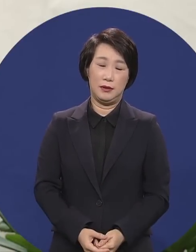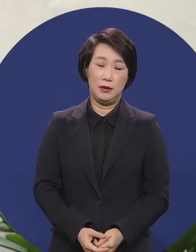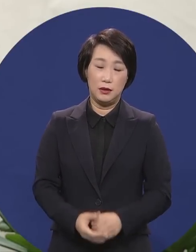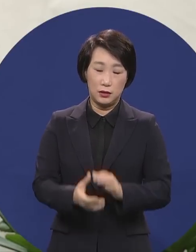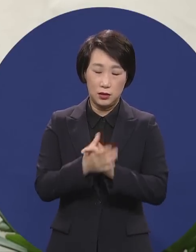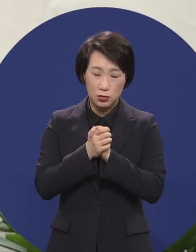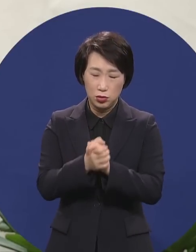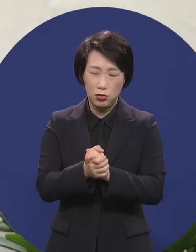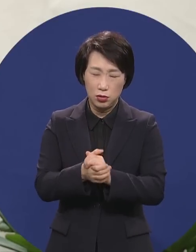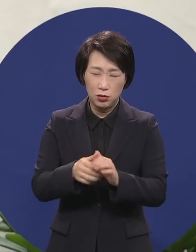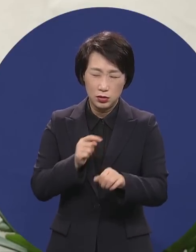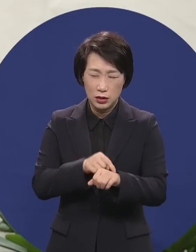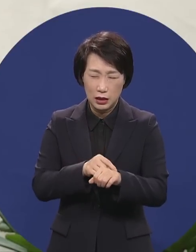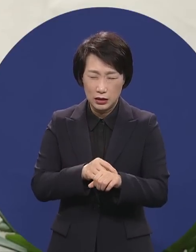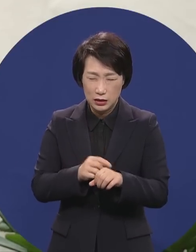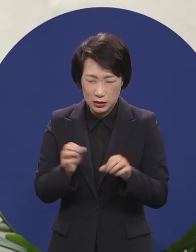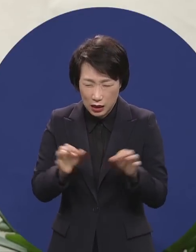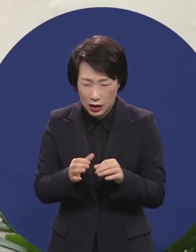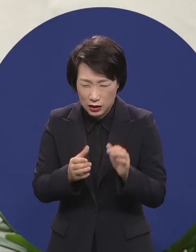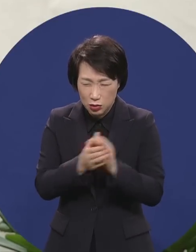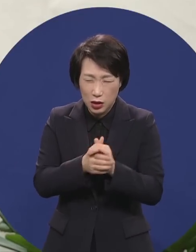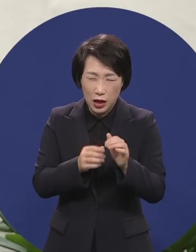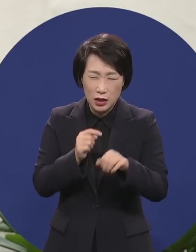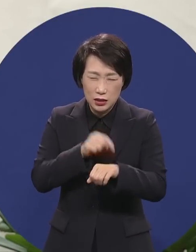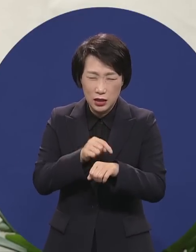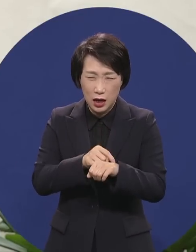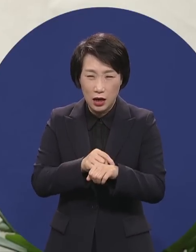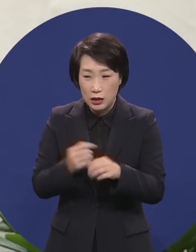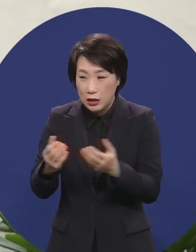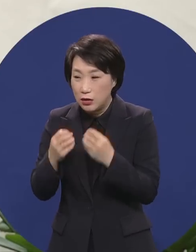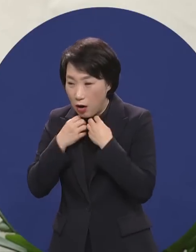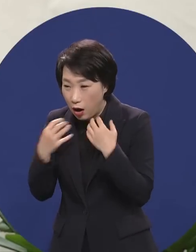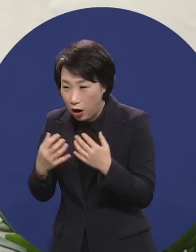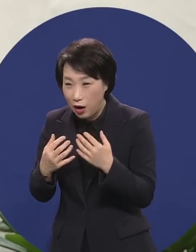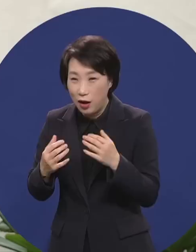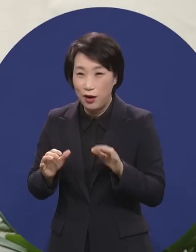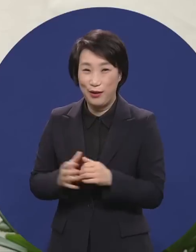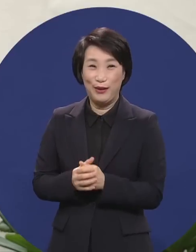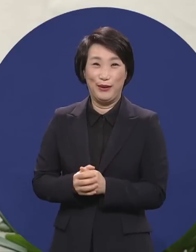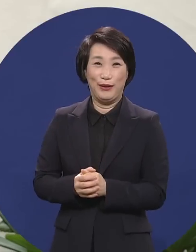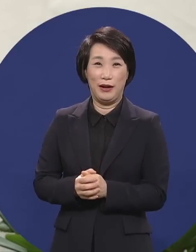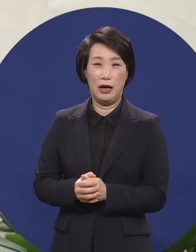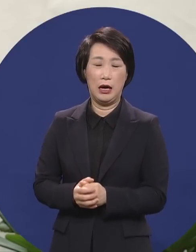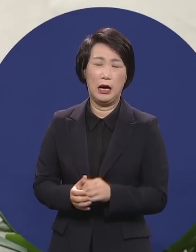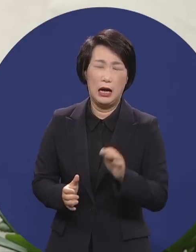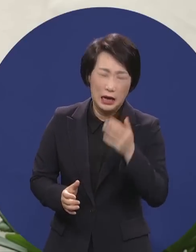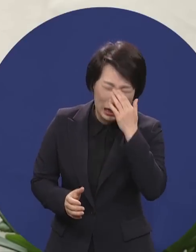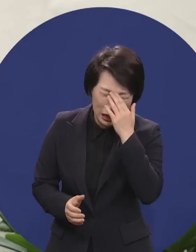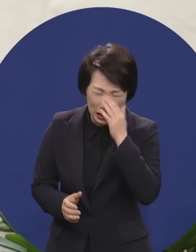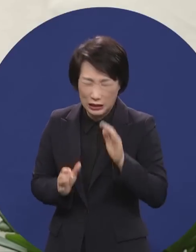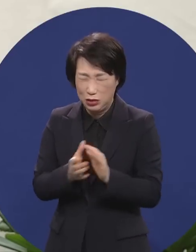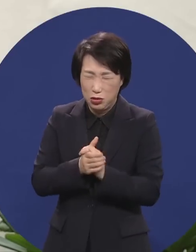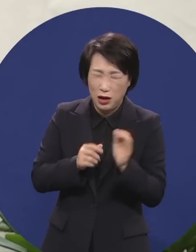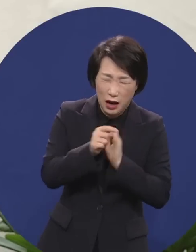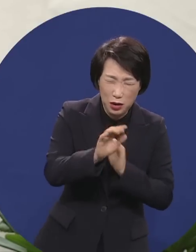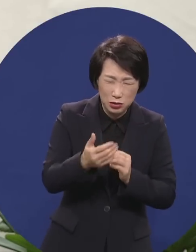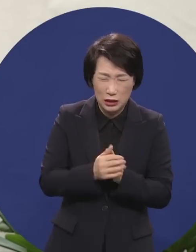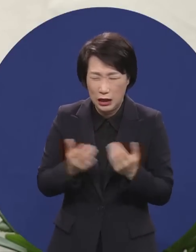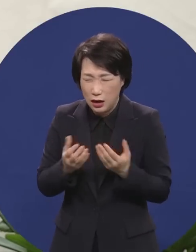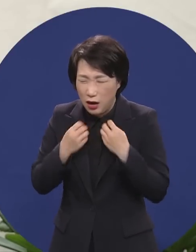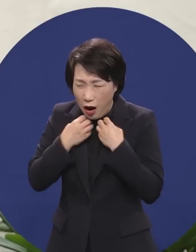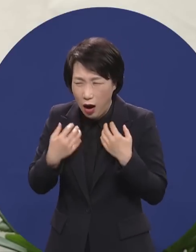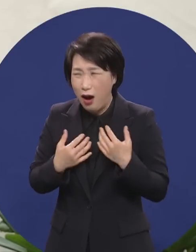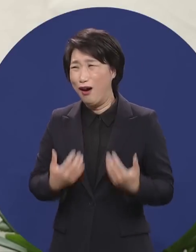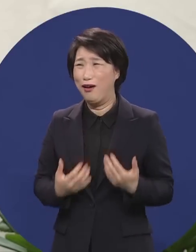기도 시간에 잠깐 어떤 기도하러 갈 시간에 어떤 일이 생겼습니다. 아이고 기도가 했는데 이런 일이 생기네.